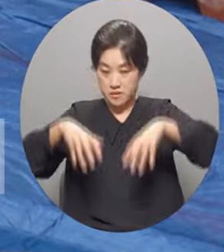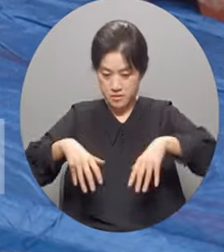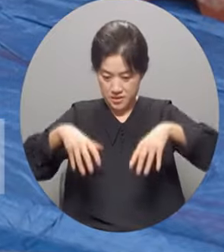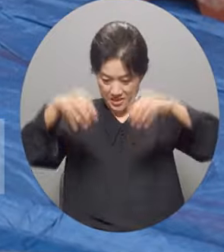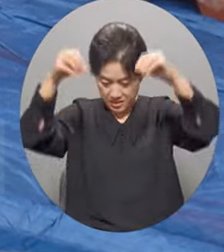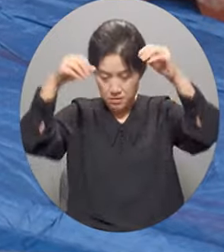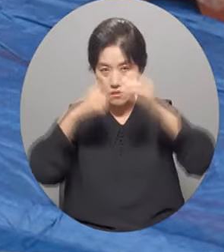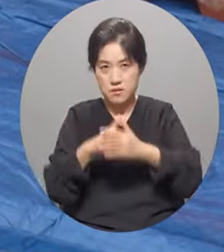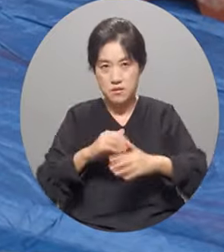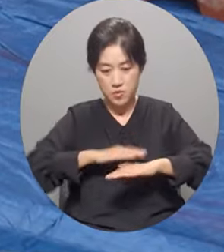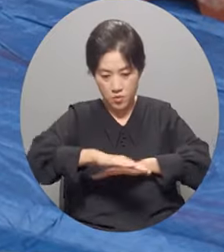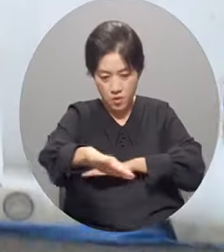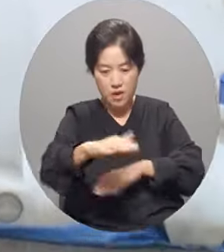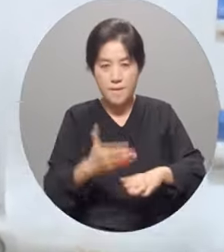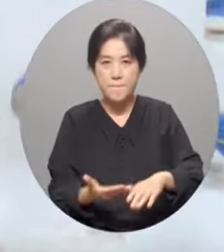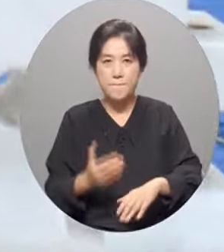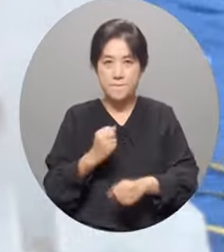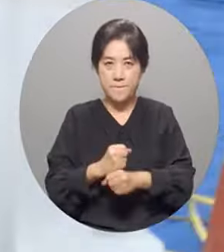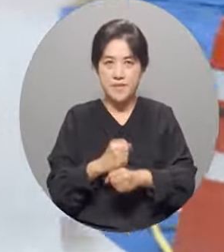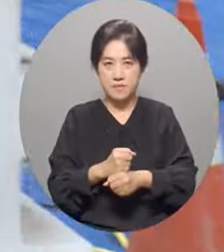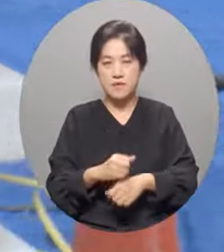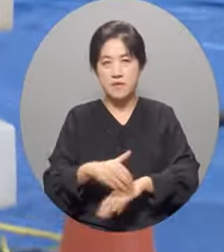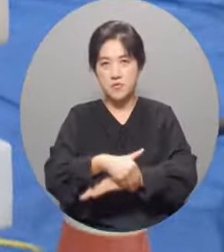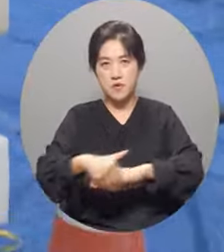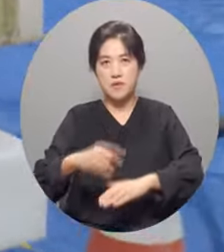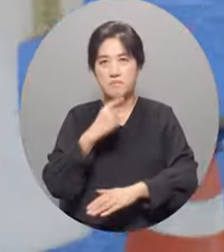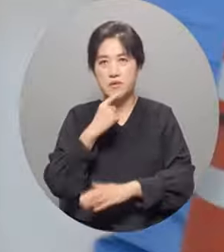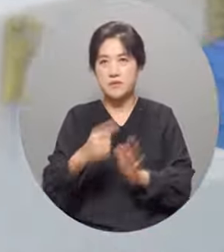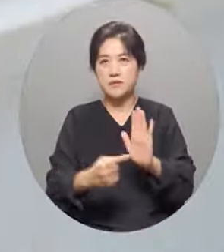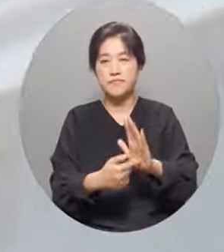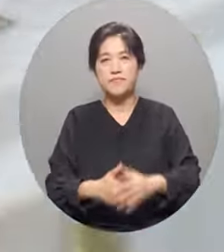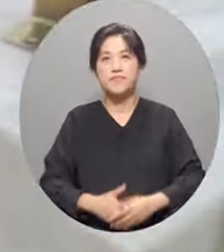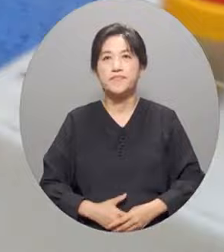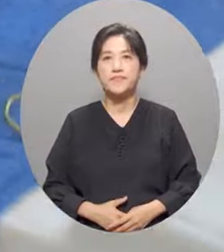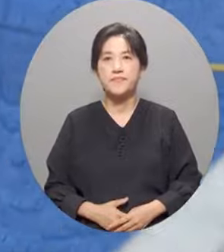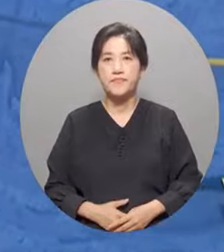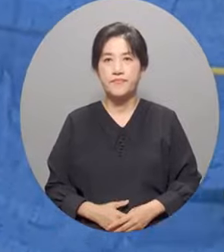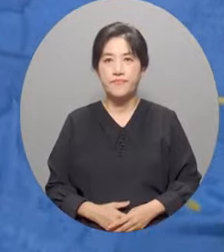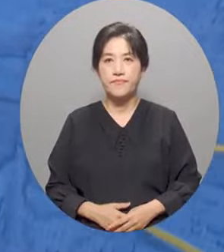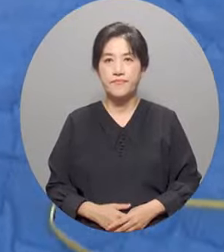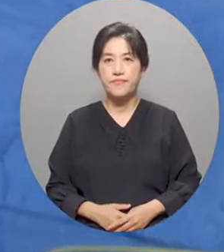복구 작업을 진행할 예정이라고 밝혔습니다 MBC 뉴스 이진입니다